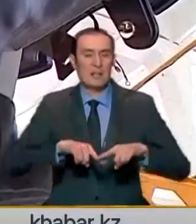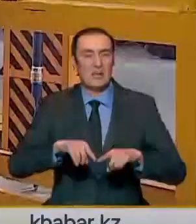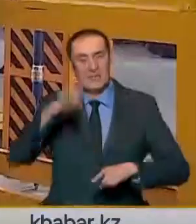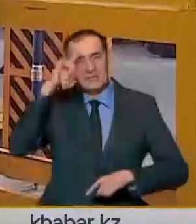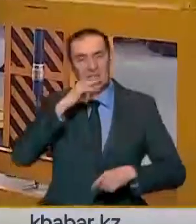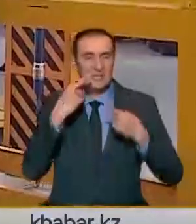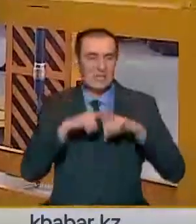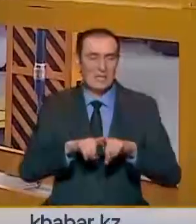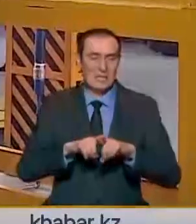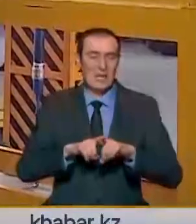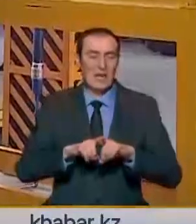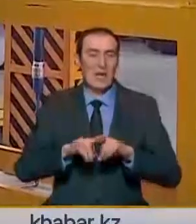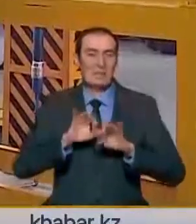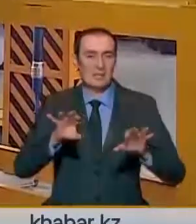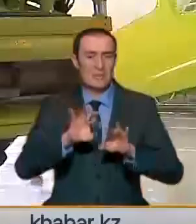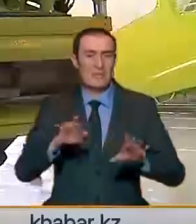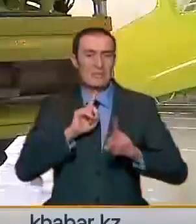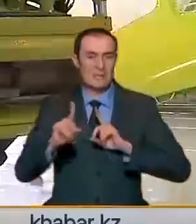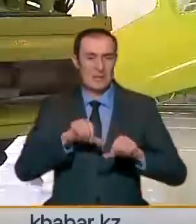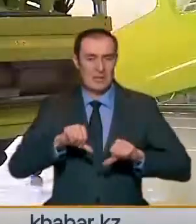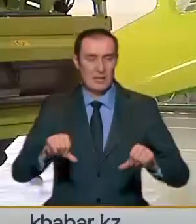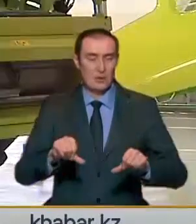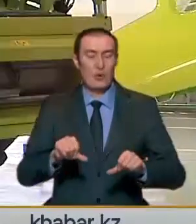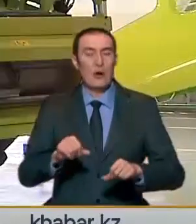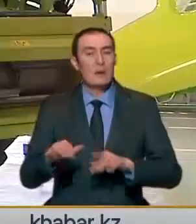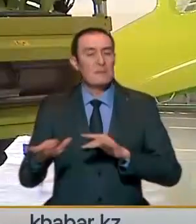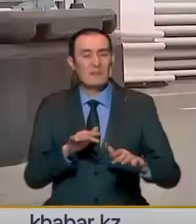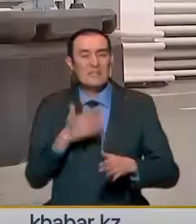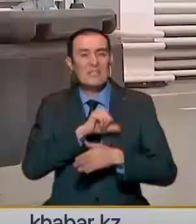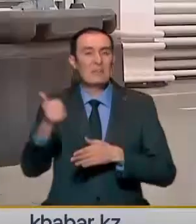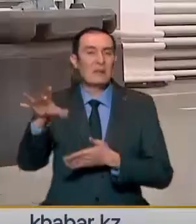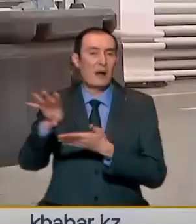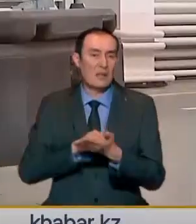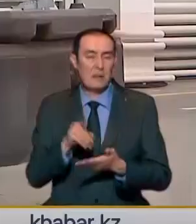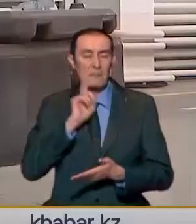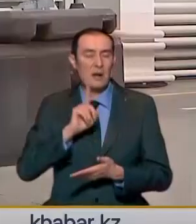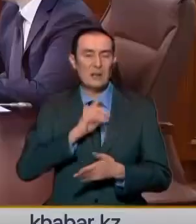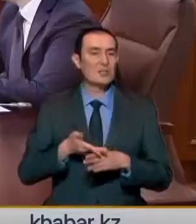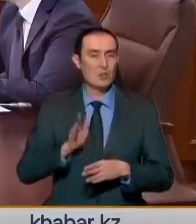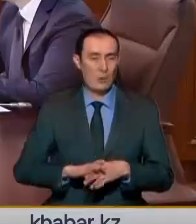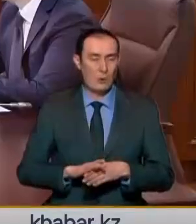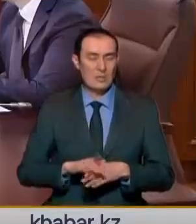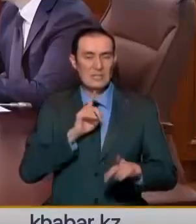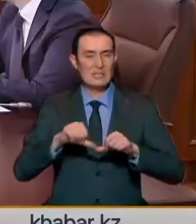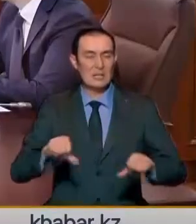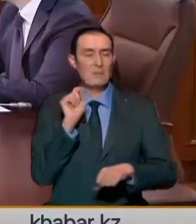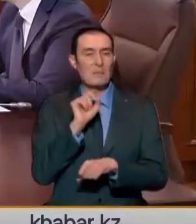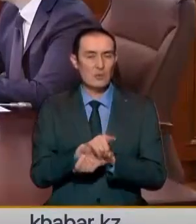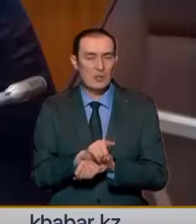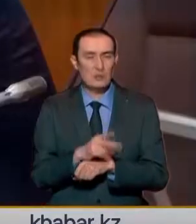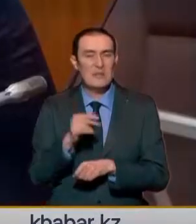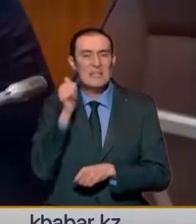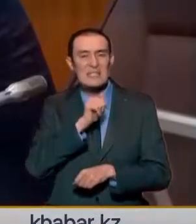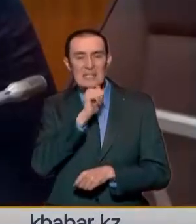техникой, отметили на заседании. Однако, несмотря на принимаемые меры, бороться с импортным аналогом все еще сложно. На заседании поручили разобраться с